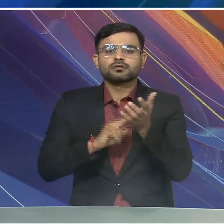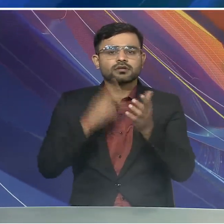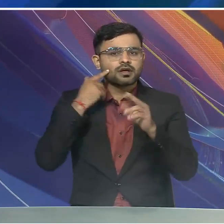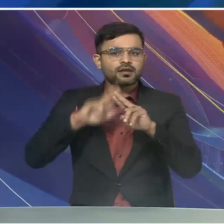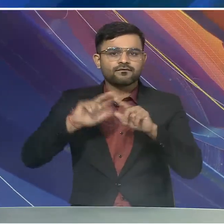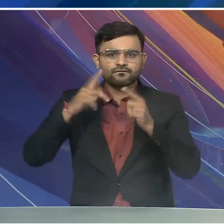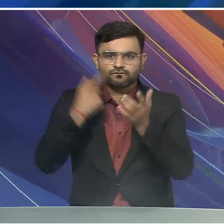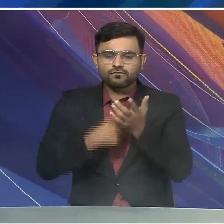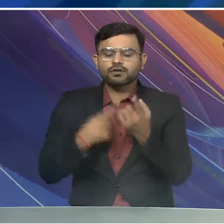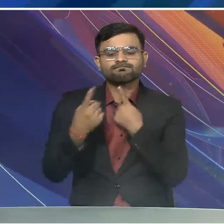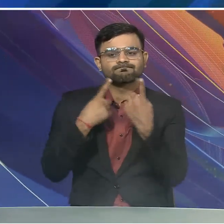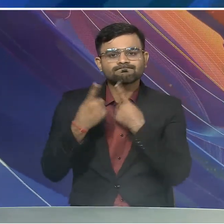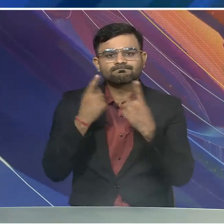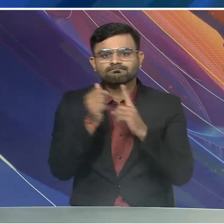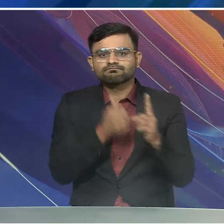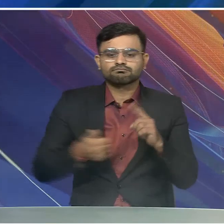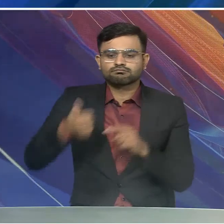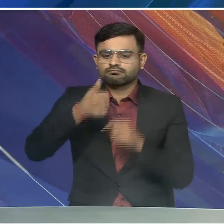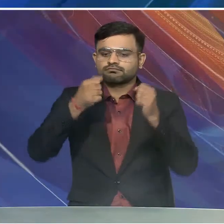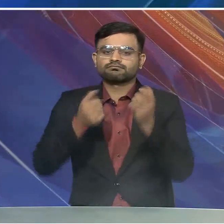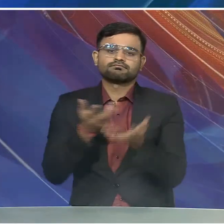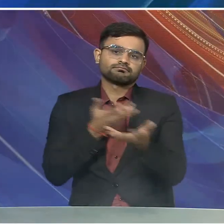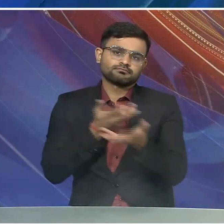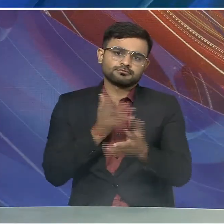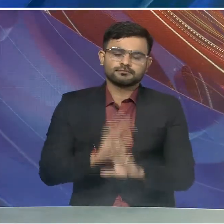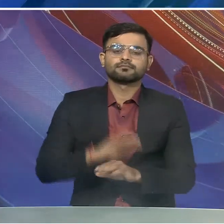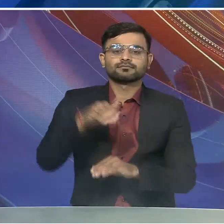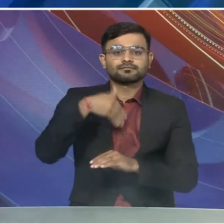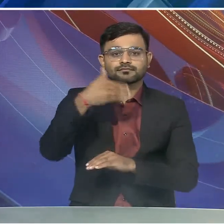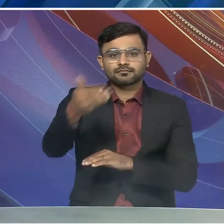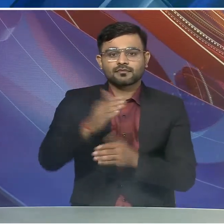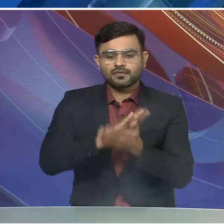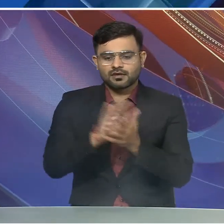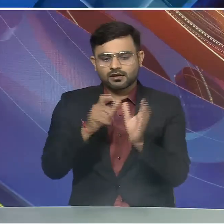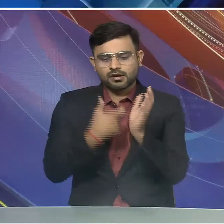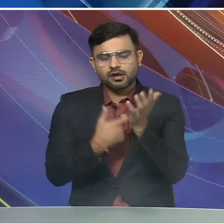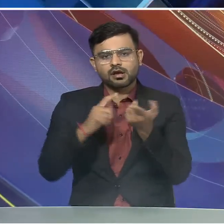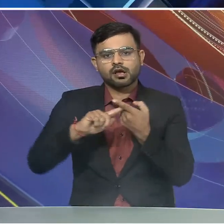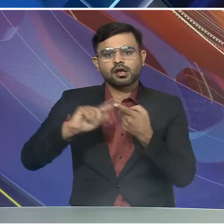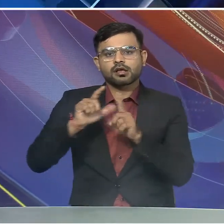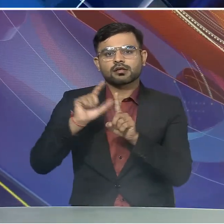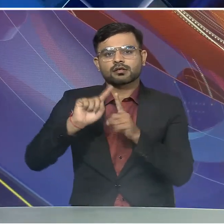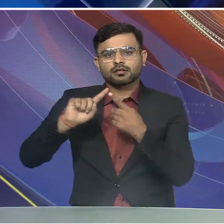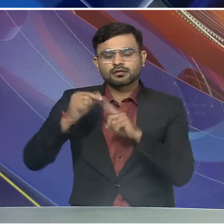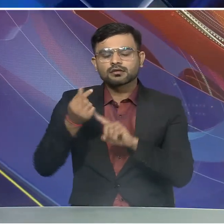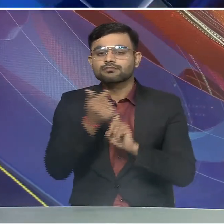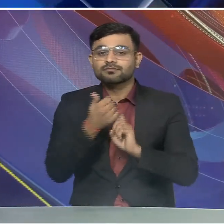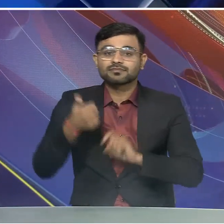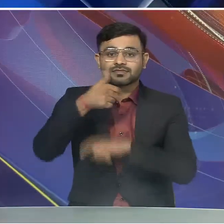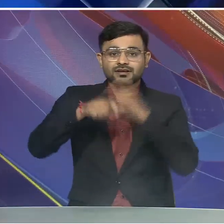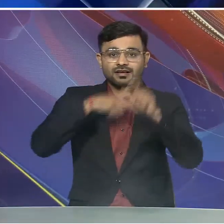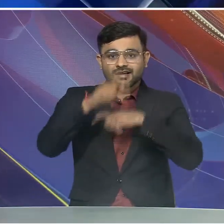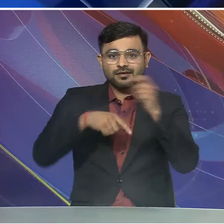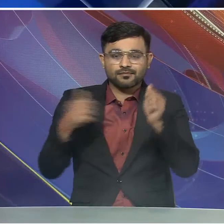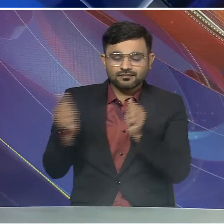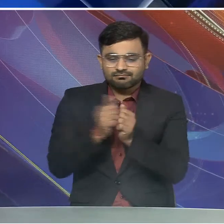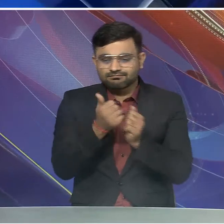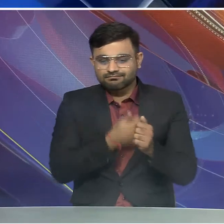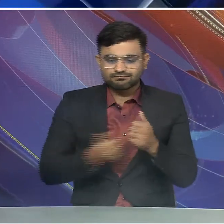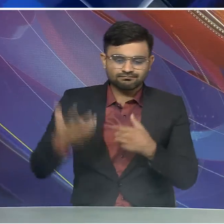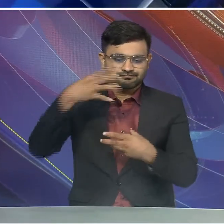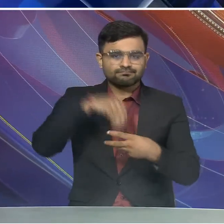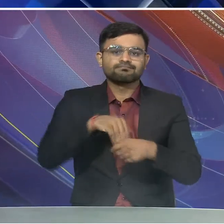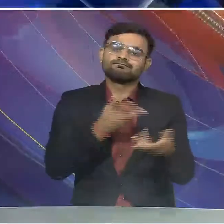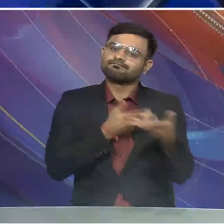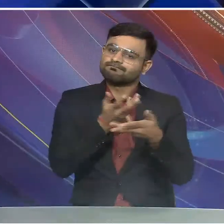वार्ता की सह अध्यक्षता करेंगे इस दौरान हरदीप पुरी अमेरिका की ऊर्जा कंपनियों के मुख्य कार्यपालक अधिकारियों के साथ भी